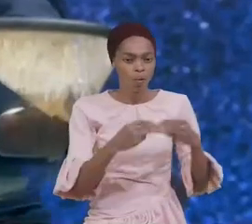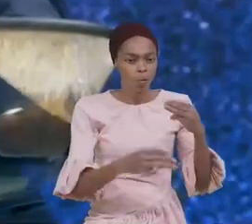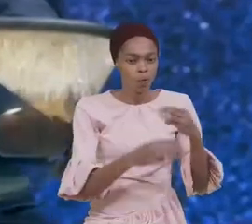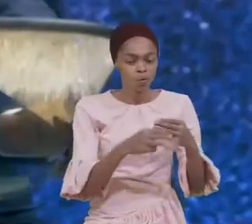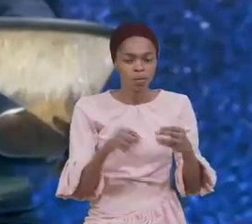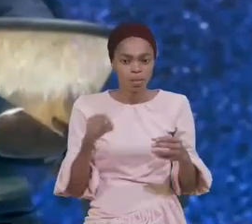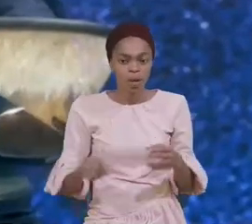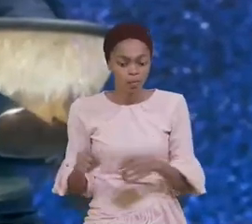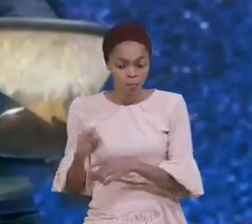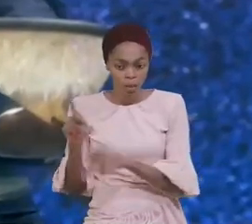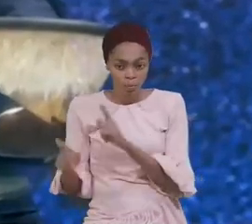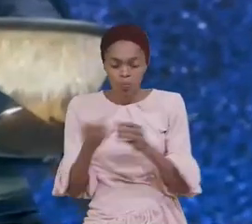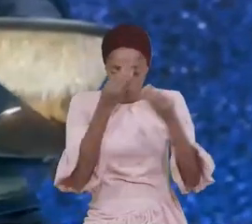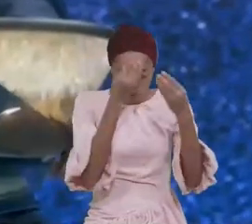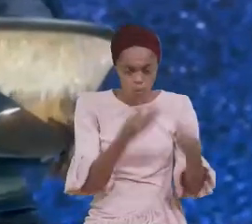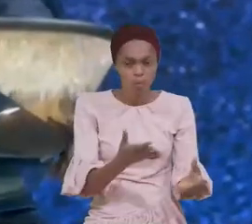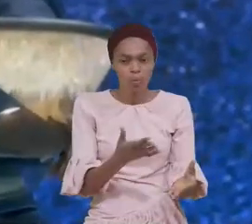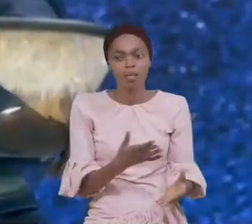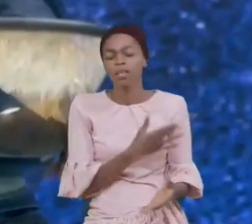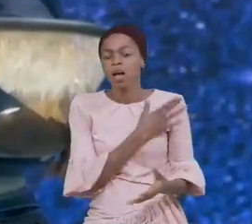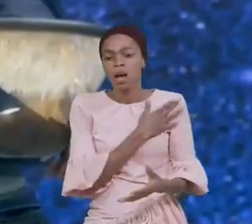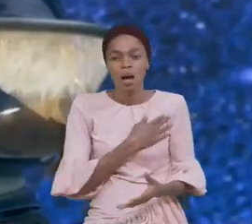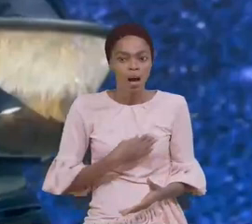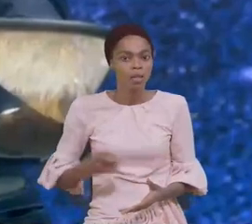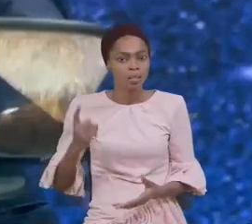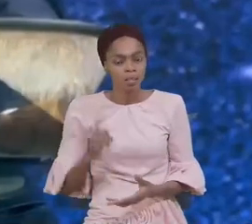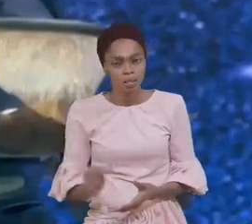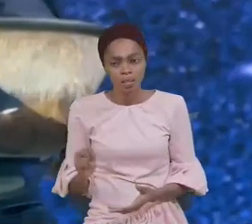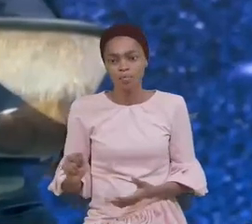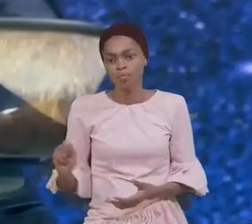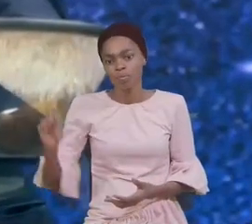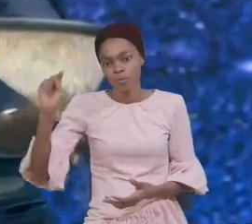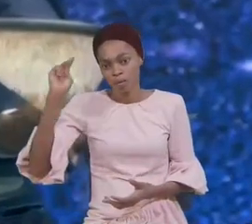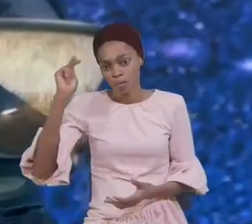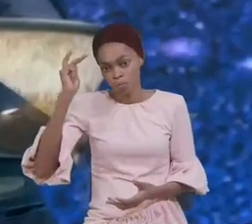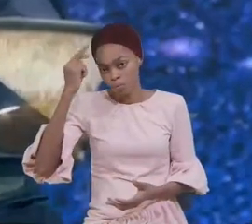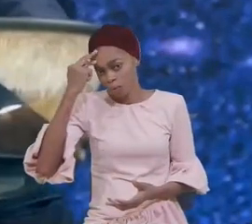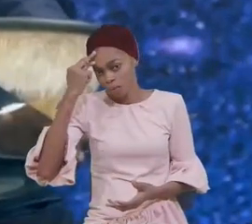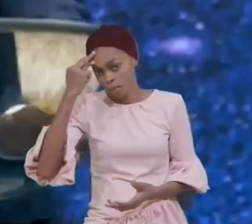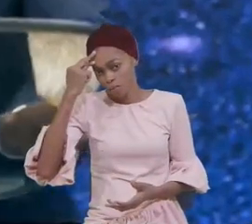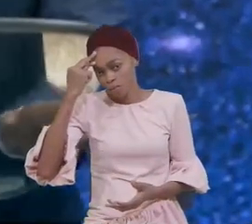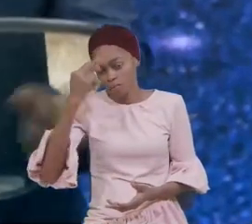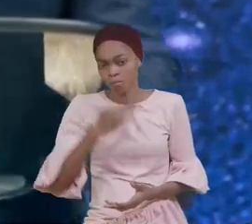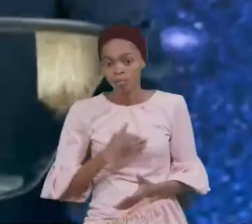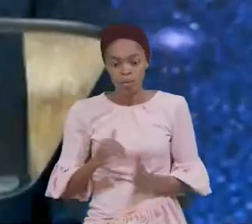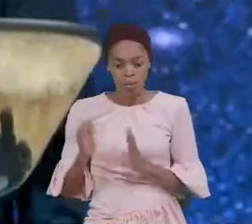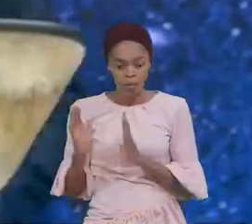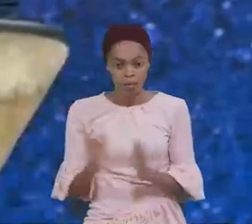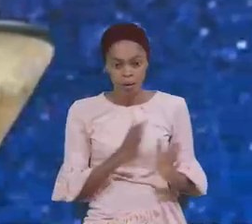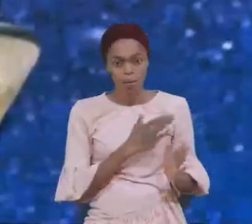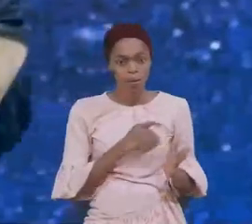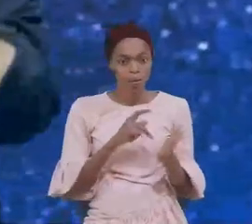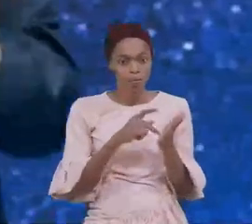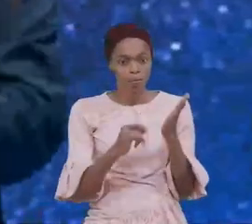toutes les murailles, ils ont fait tout. Et l'objectif, le plan, le projet était